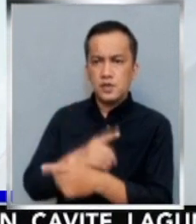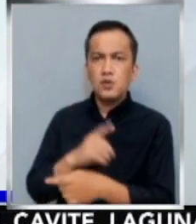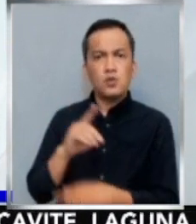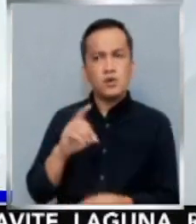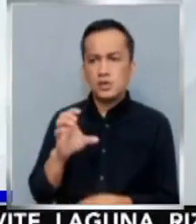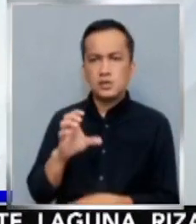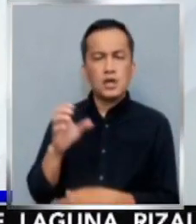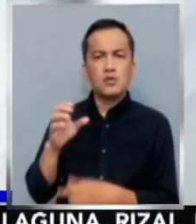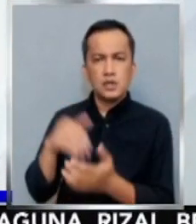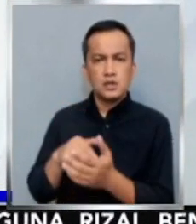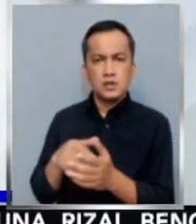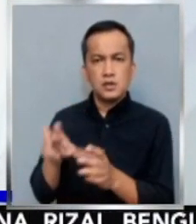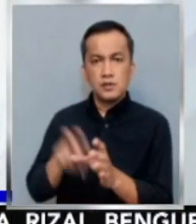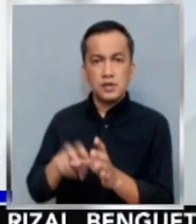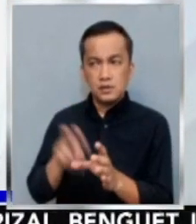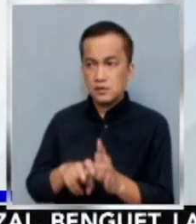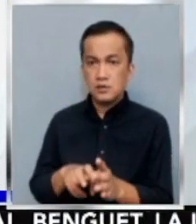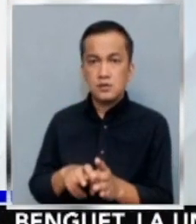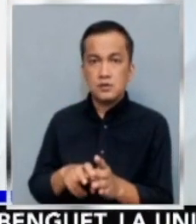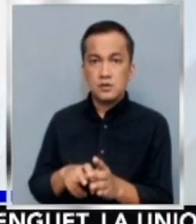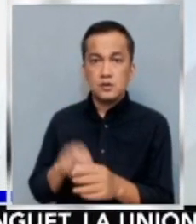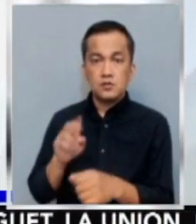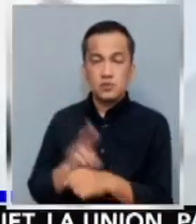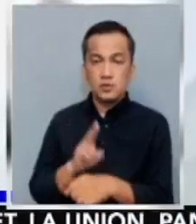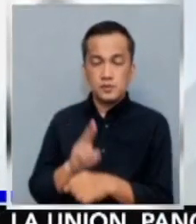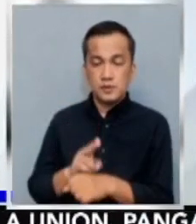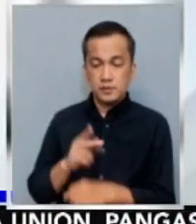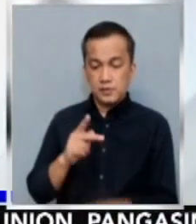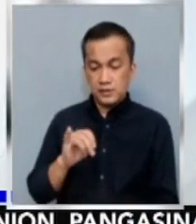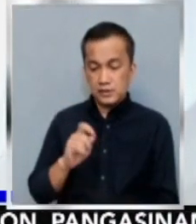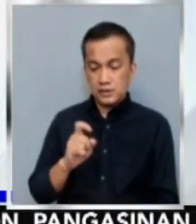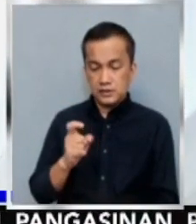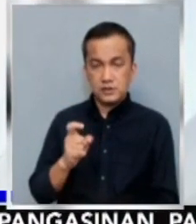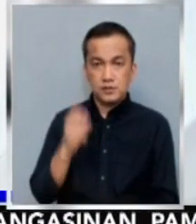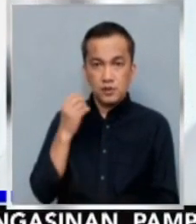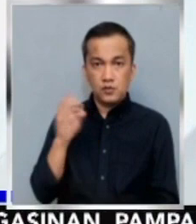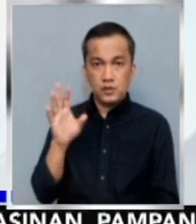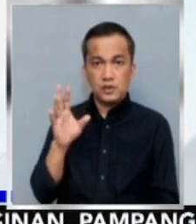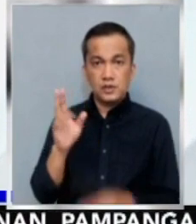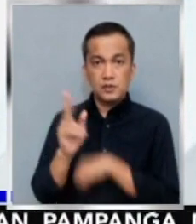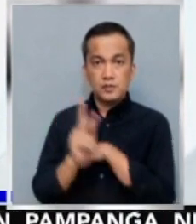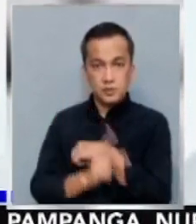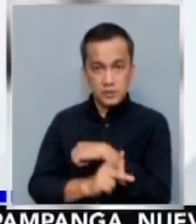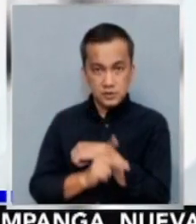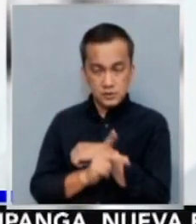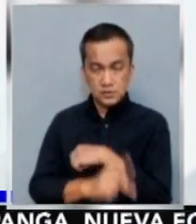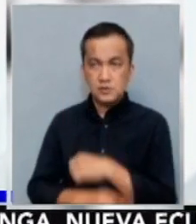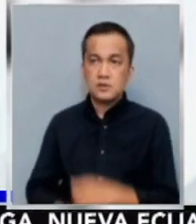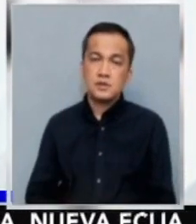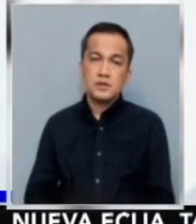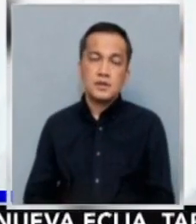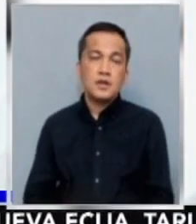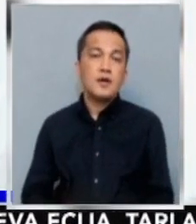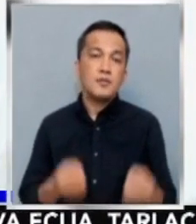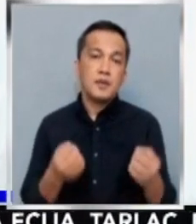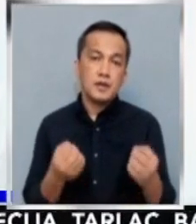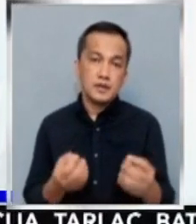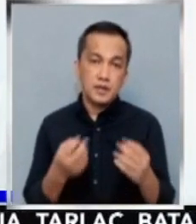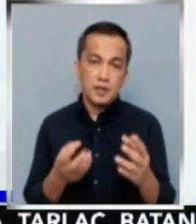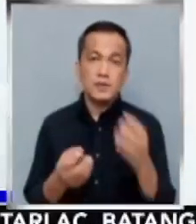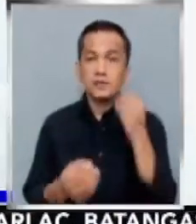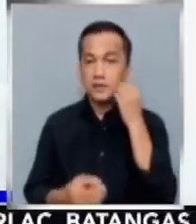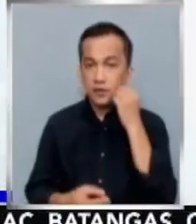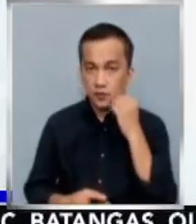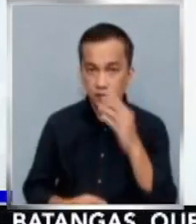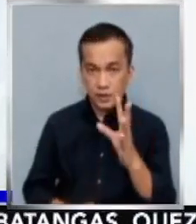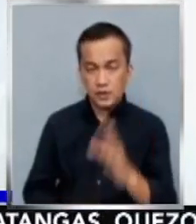passengers ang gumagamit ng PITX pauwi ng probinsya. Mm-hmm. So marami na rin po na nakauwi. Pero hindi lang